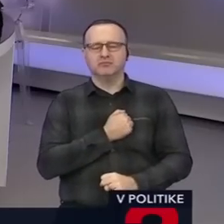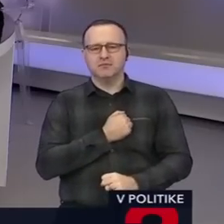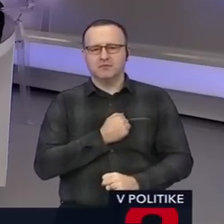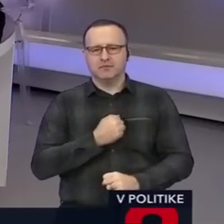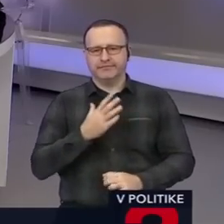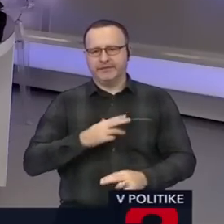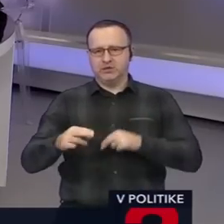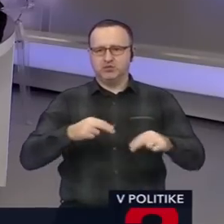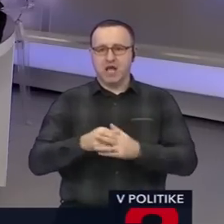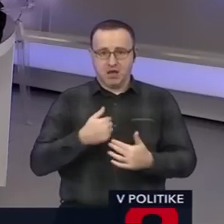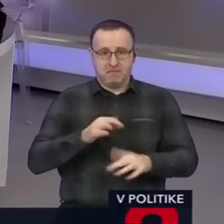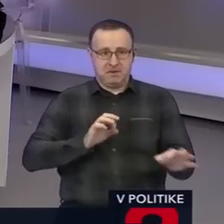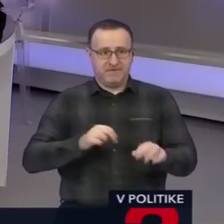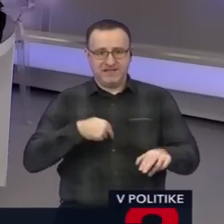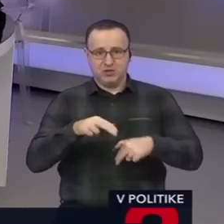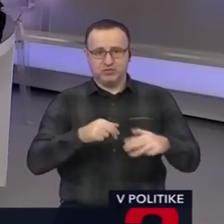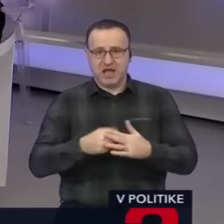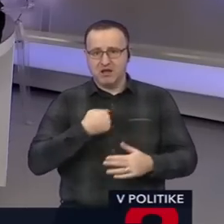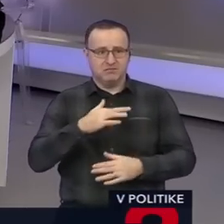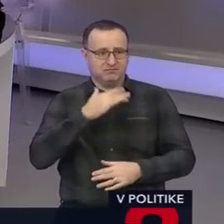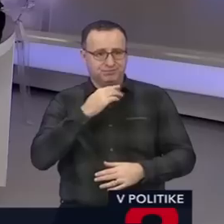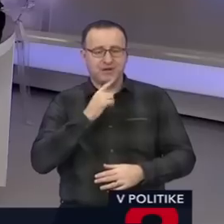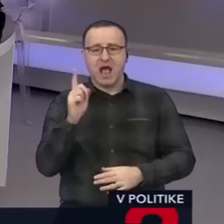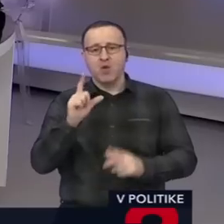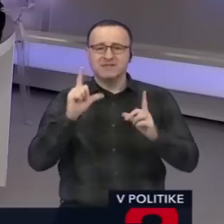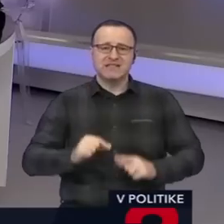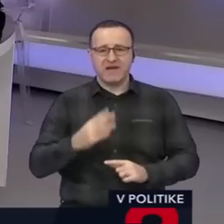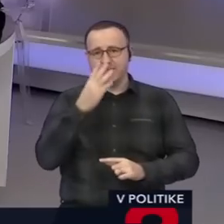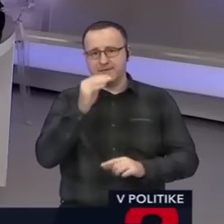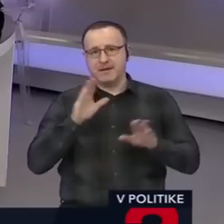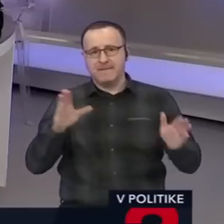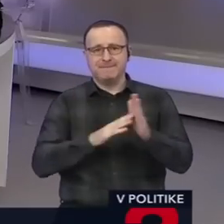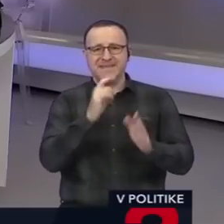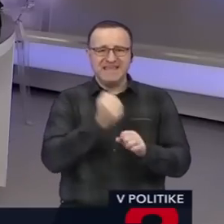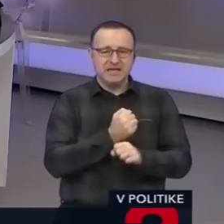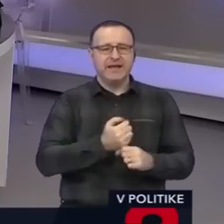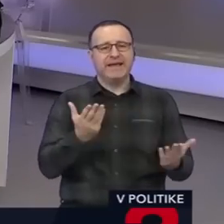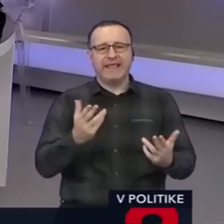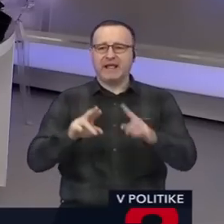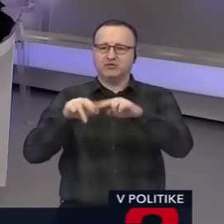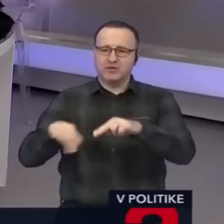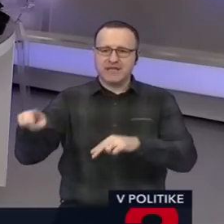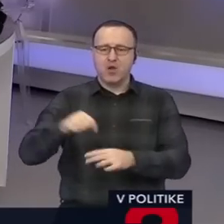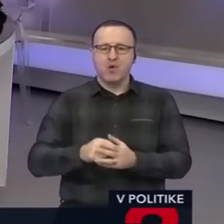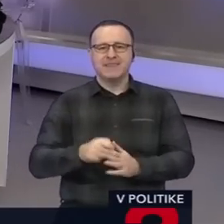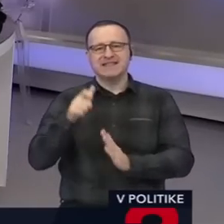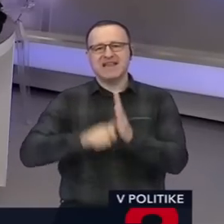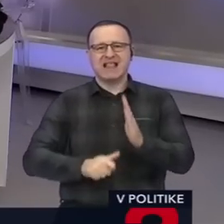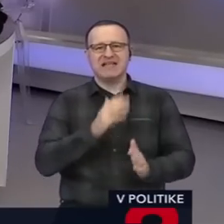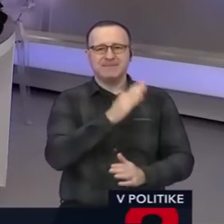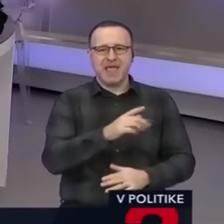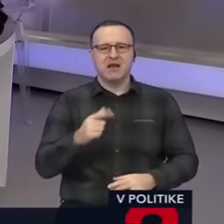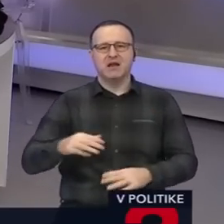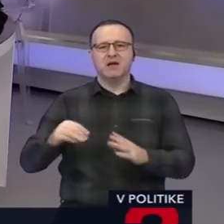veľmi rád porozprávam poslancom aj verejnosti o tom, v akom stave sú tie MiGy, kde ich zanechal Smer, ako sa priživoval aj s výbuchom na abonentskej